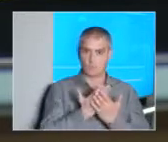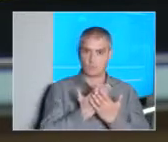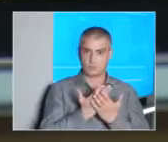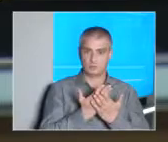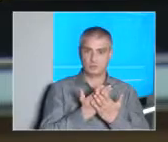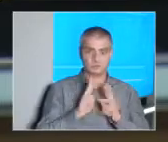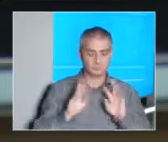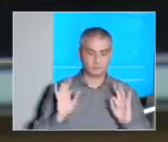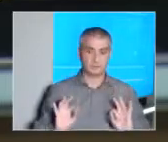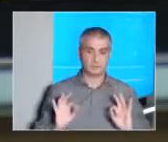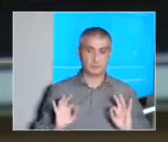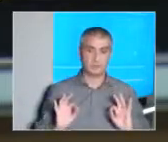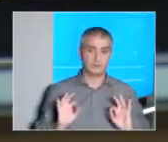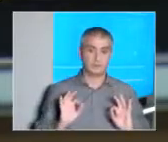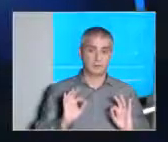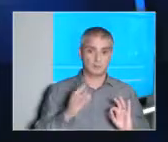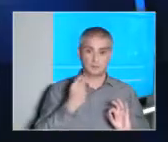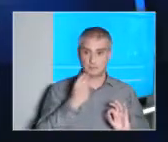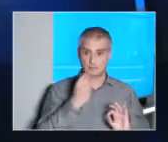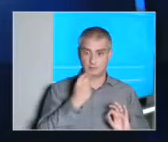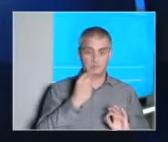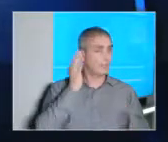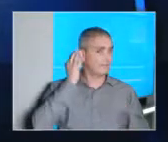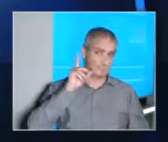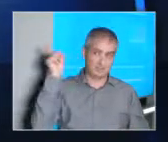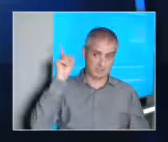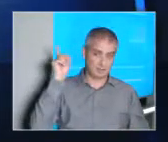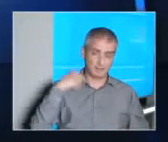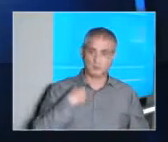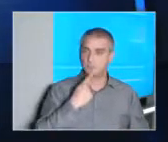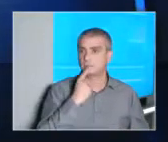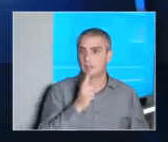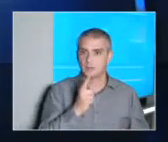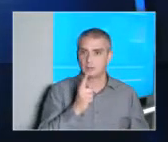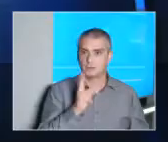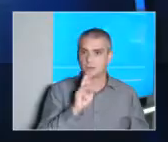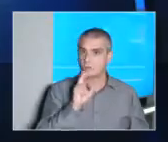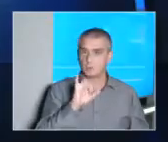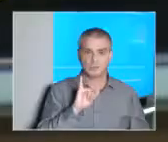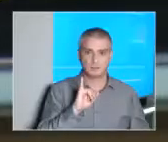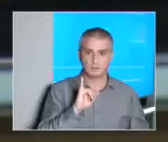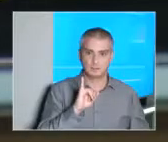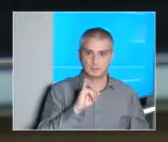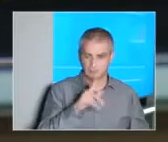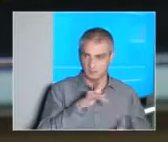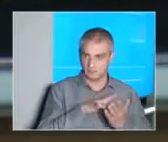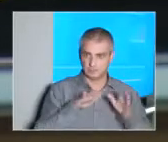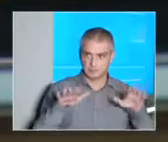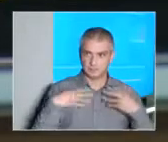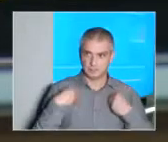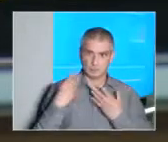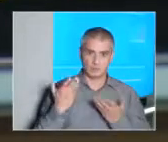אותן כהווייתן. אז בוא נמשיך ללמוד. ולגבי הגברת, אני רוצה להגיד לך, רואי, אתה נמצא בשדה